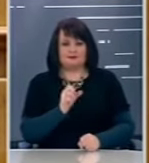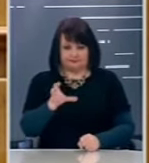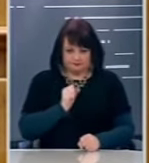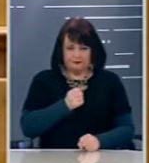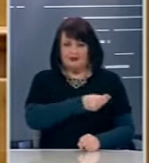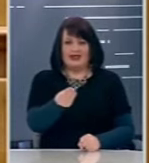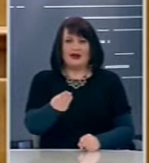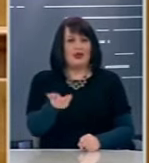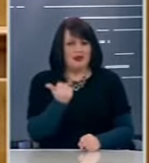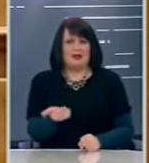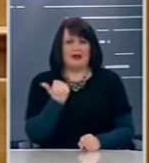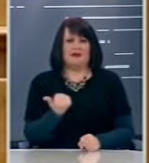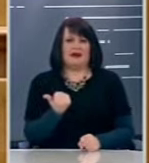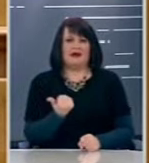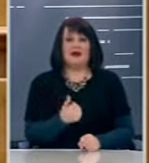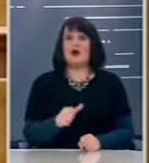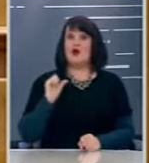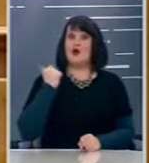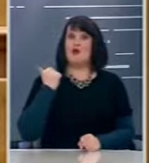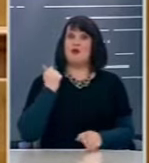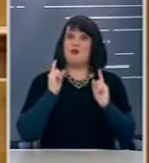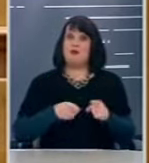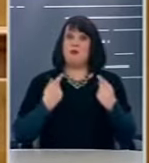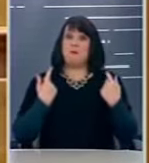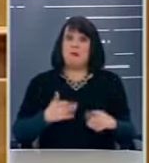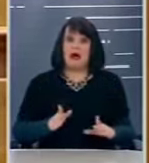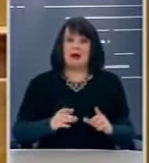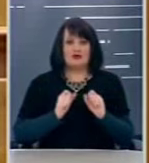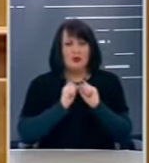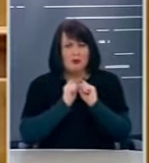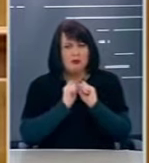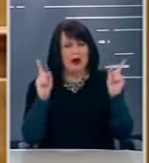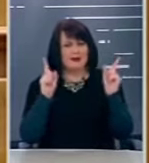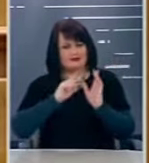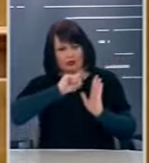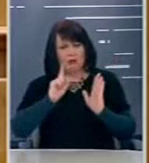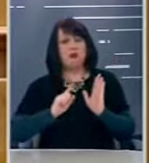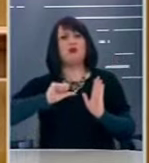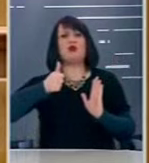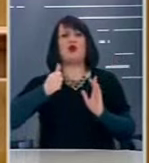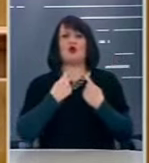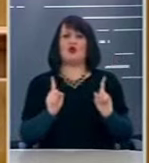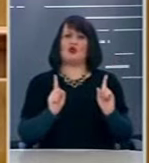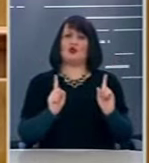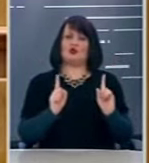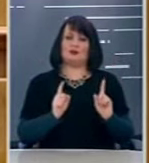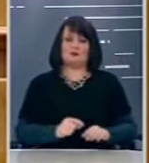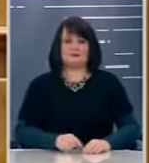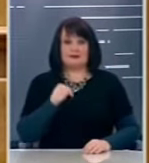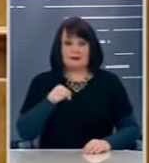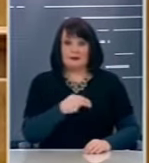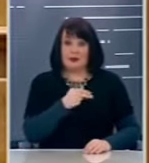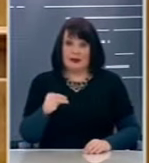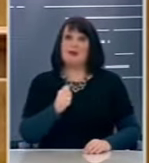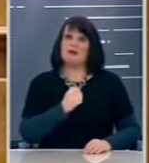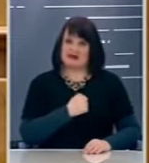δίνουνε. Προχθές αποφασίστηκε κάτι το οποίο έχει μια πρωτοτυπία. Και στο σκέλος αυτό